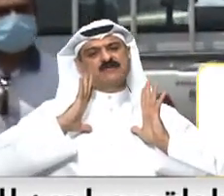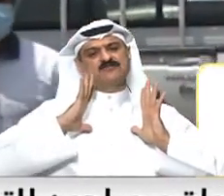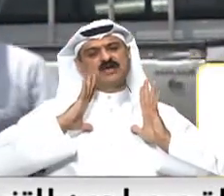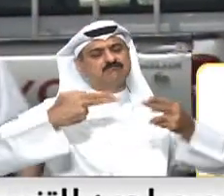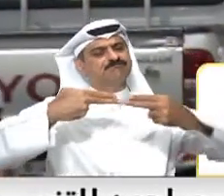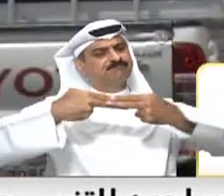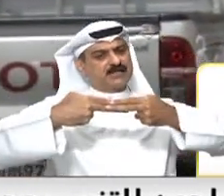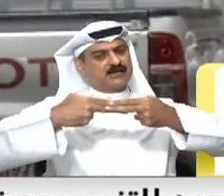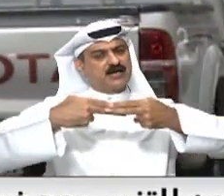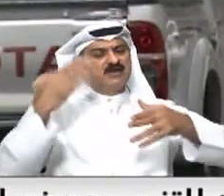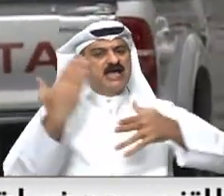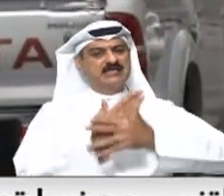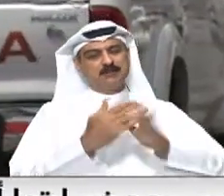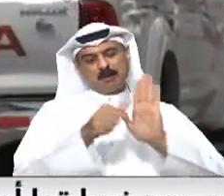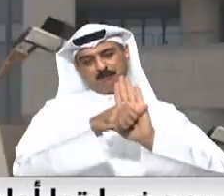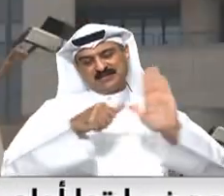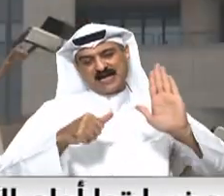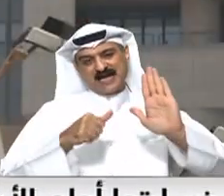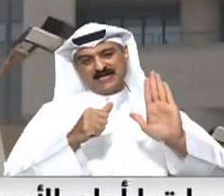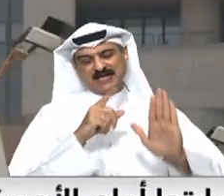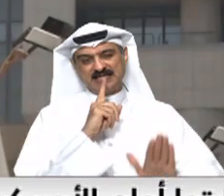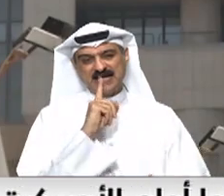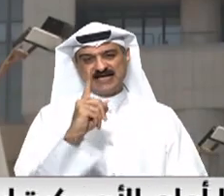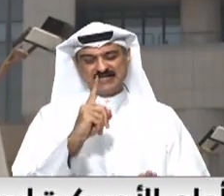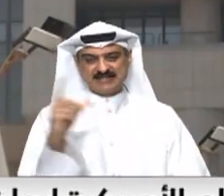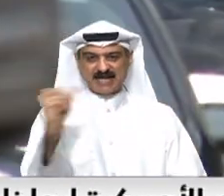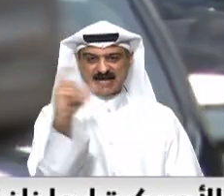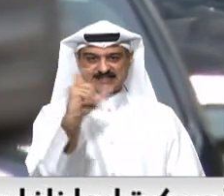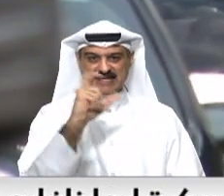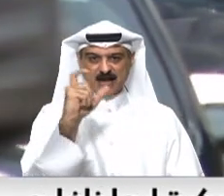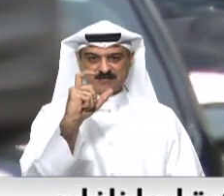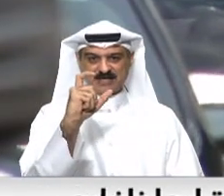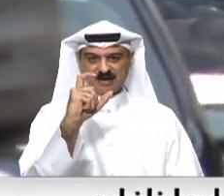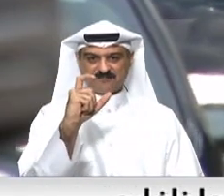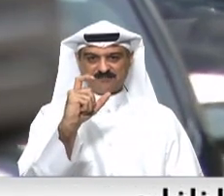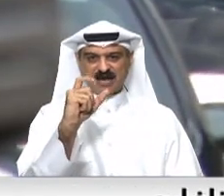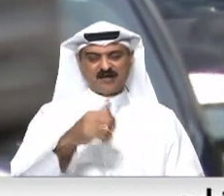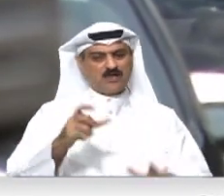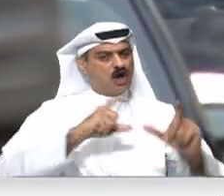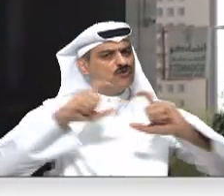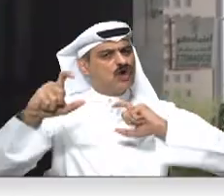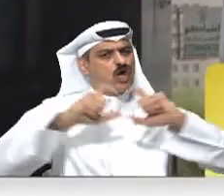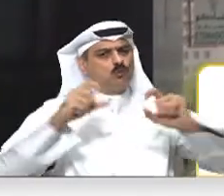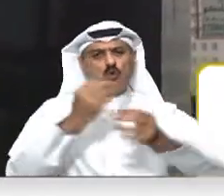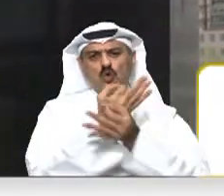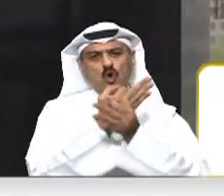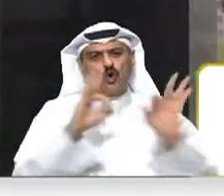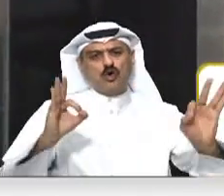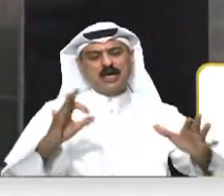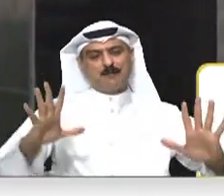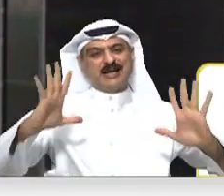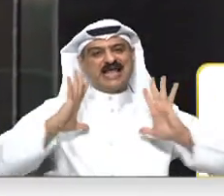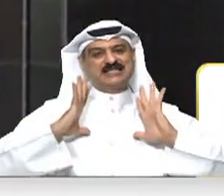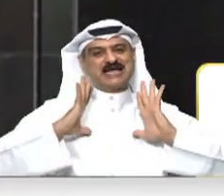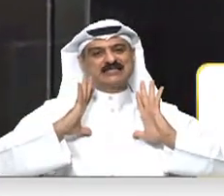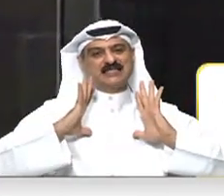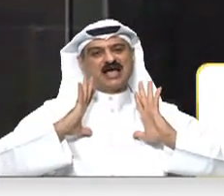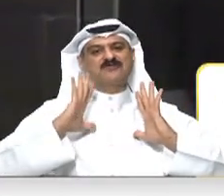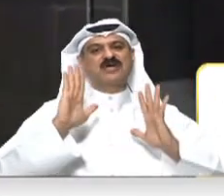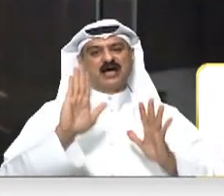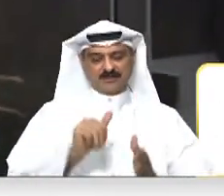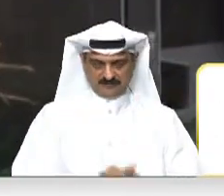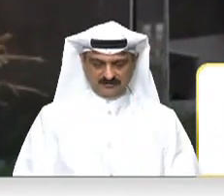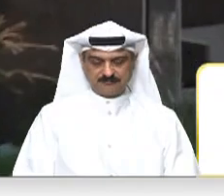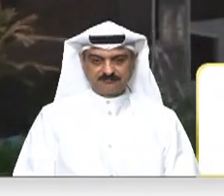بمناسبه راس السنه الهجريه لعام 1446 للهجره وقال الاتحاد ان البنوك ستباشر